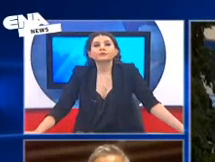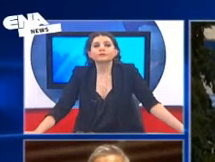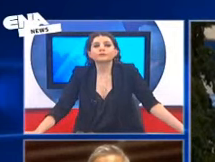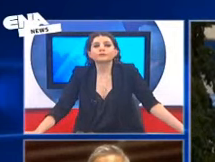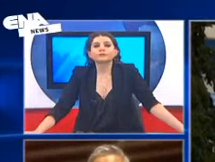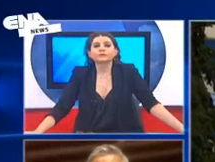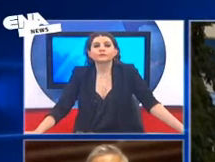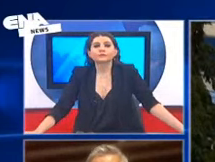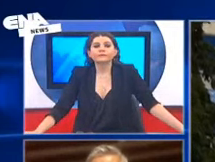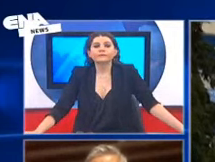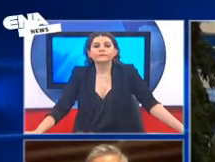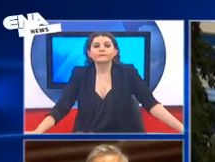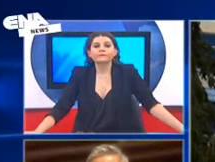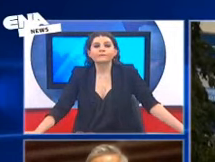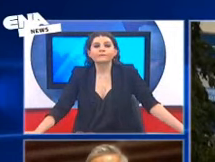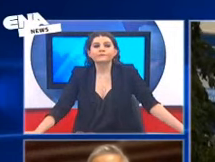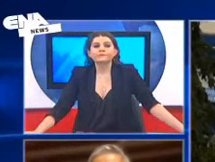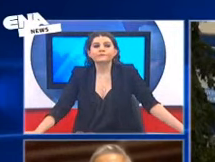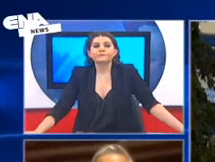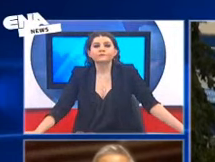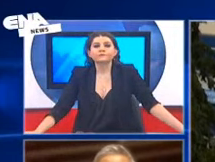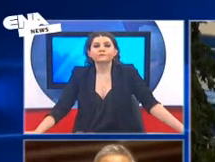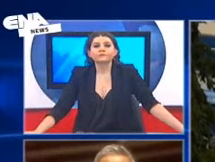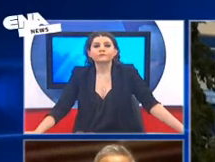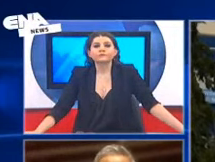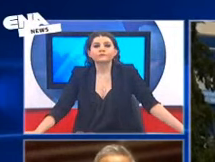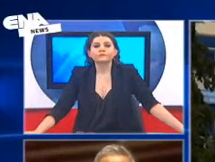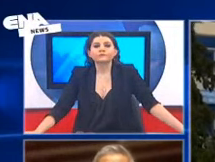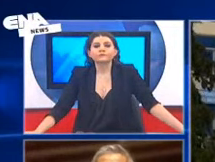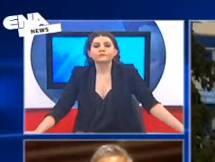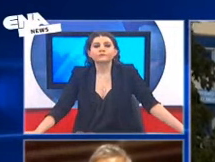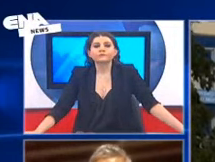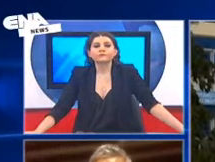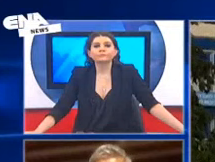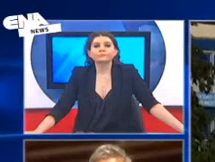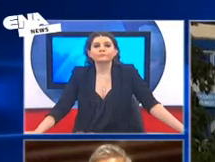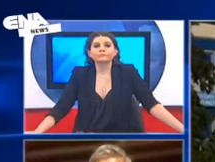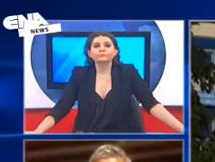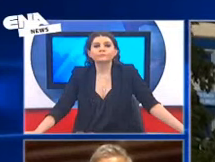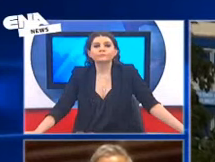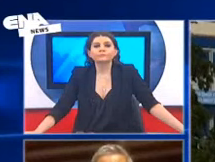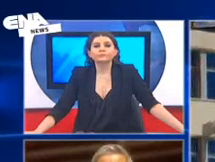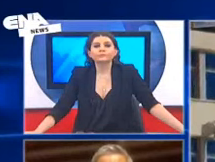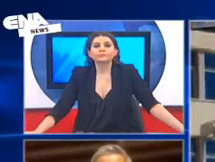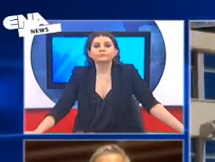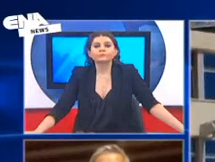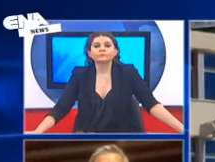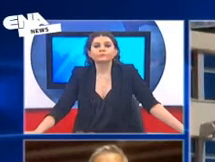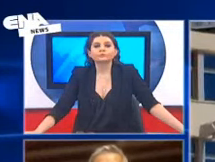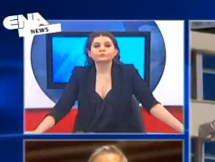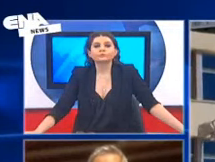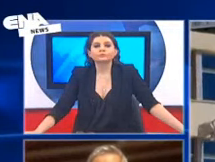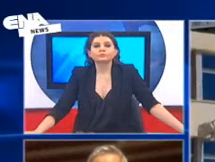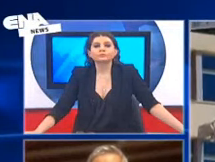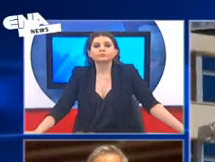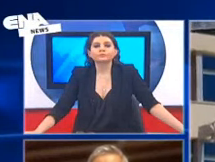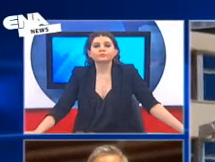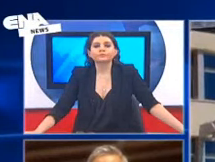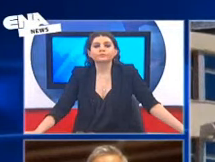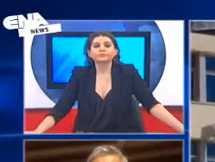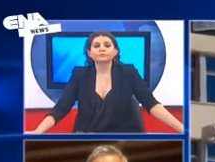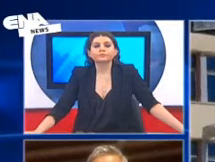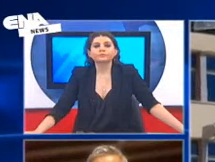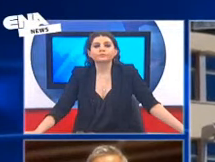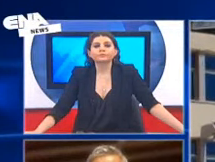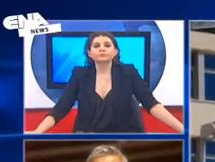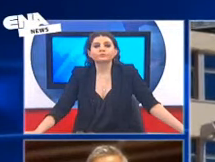ενέργειες ειδικά της κυρίας Κεραμέως, η οποία με διάφορες αφορμές, είτε πρόκειται για την υποχρεωτική